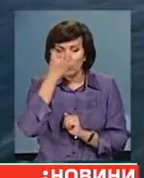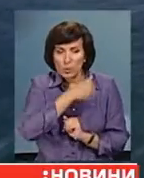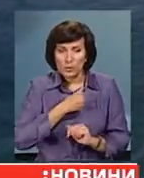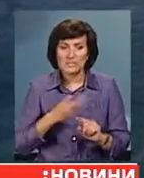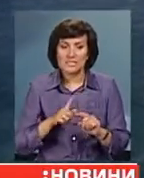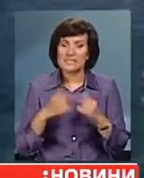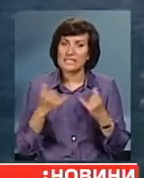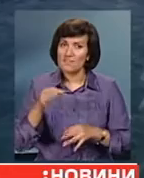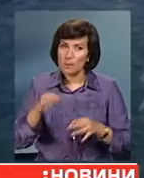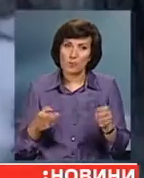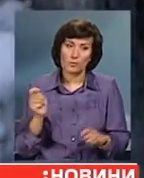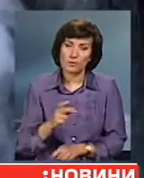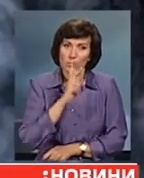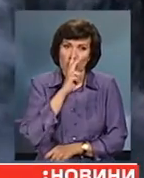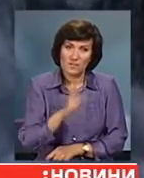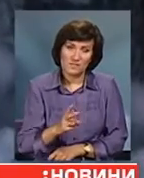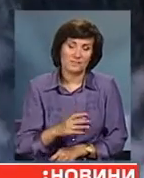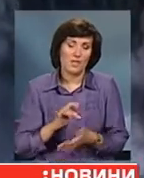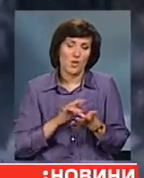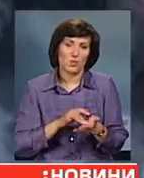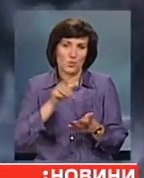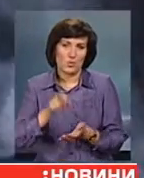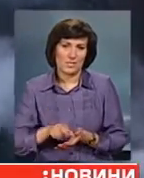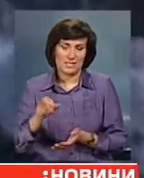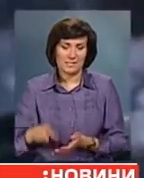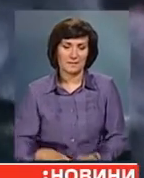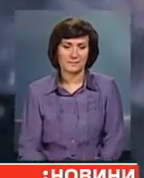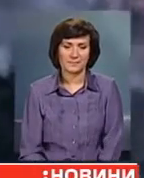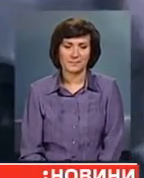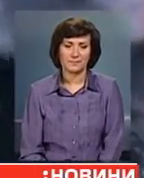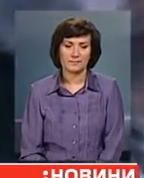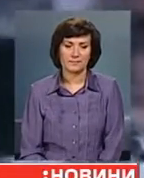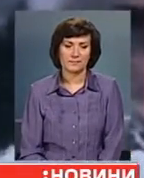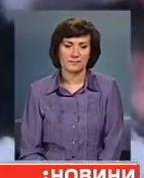диво природи приїжджають подивитися великі юрби туристів. Олена Рябічева, новини на Першому.